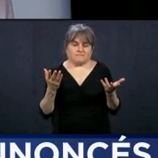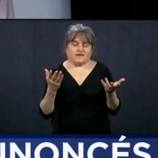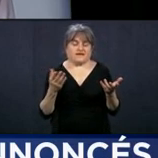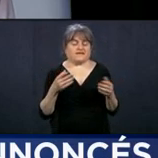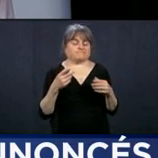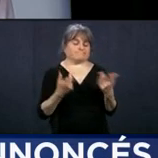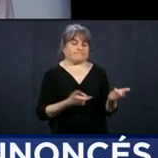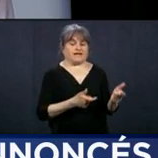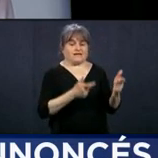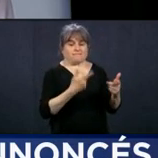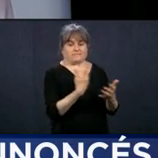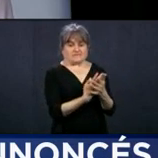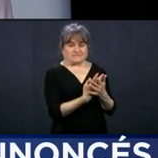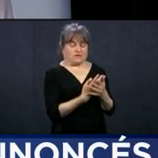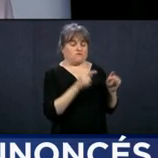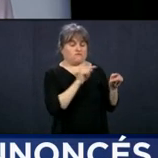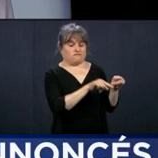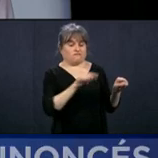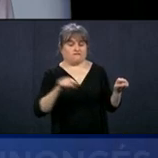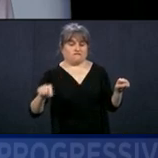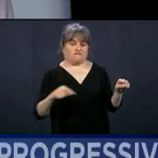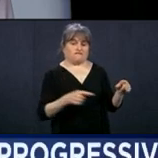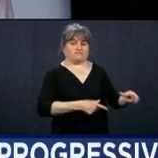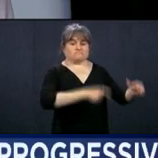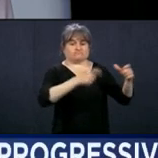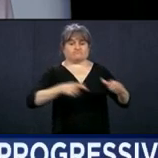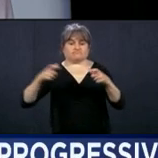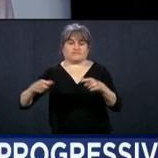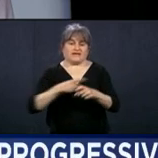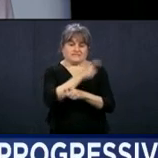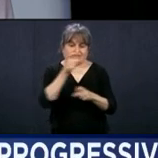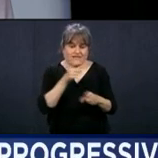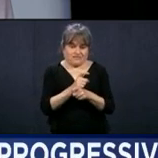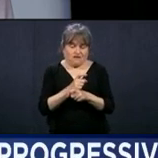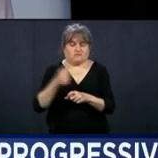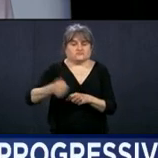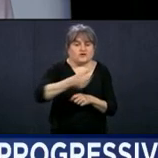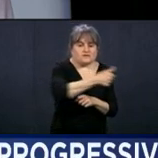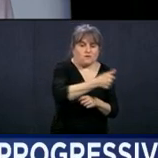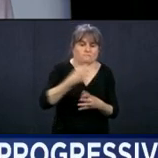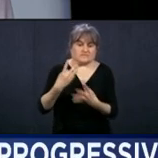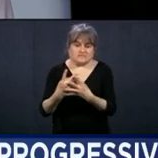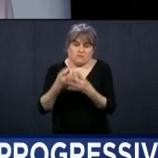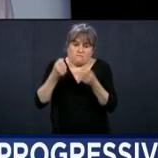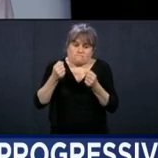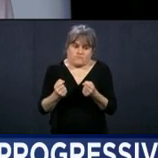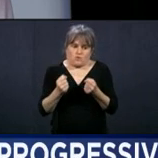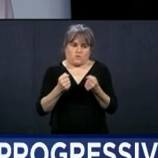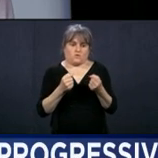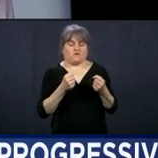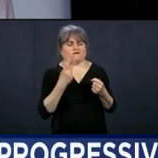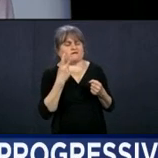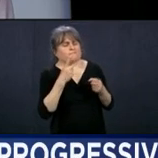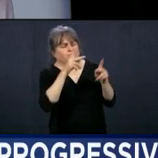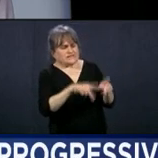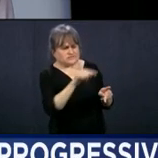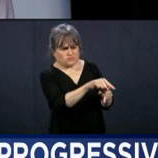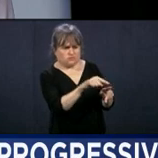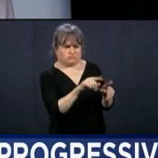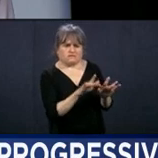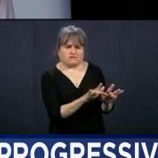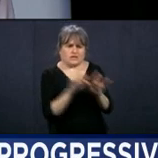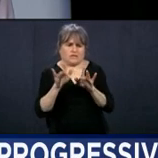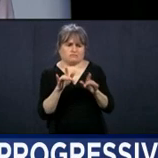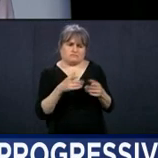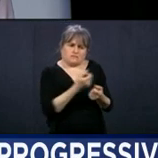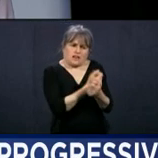d'établissement qui procéderont à la chose, mais pourront être accordés des permissions de sortie à des fins médicales à certains